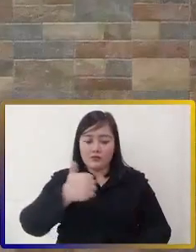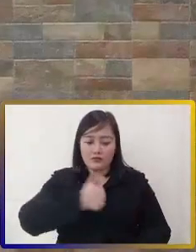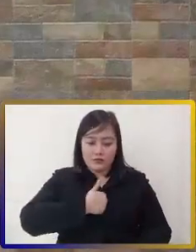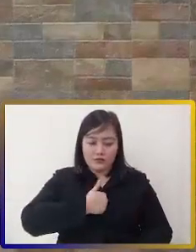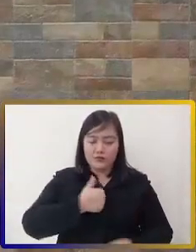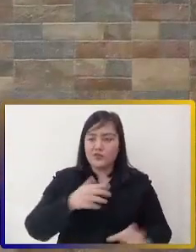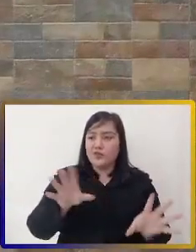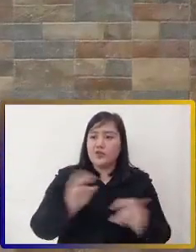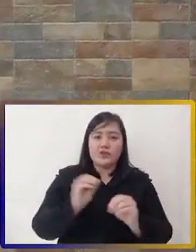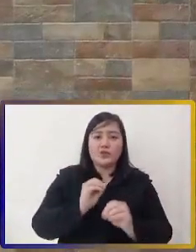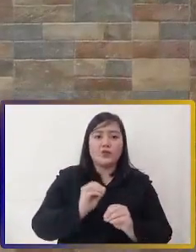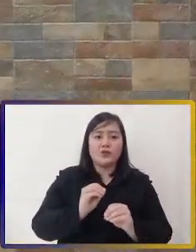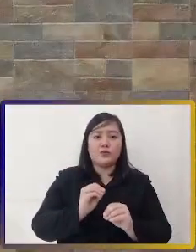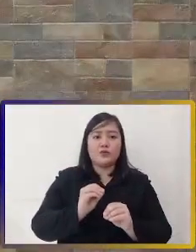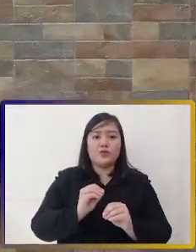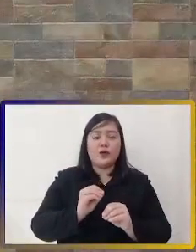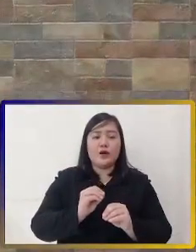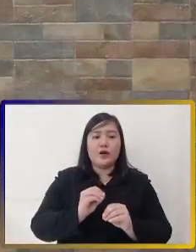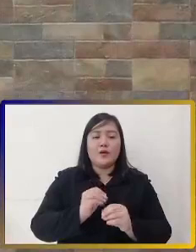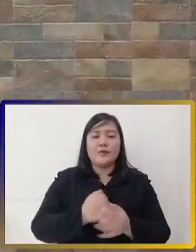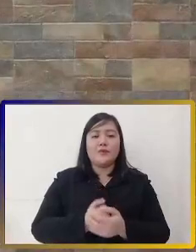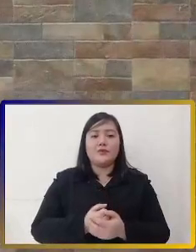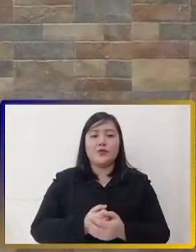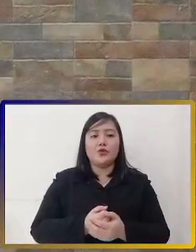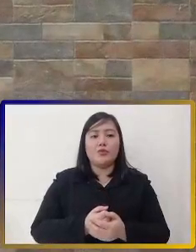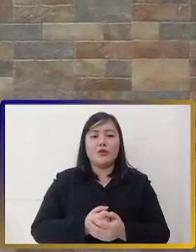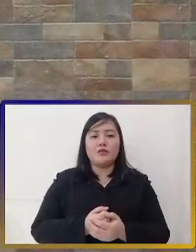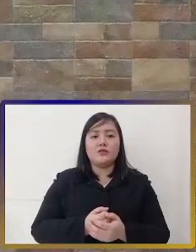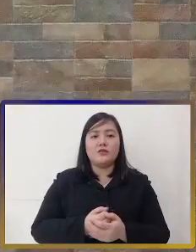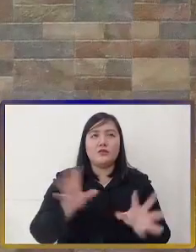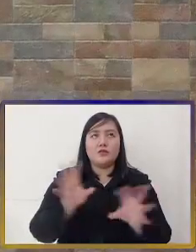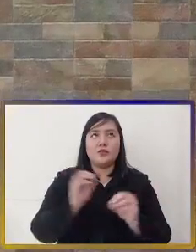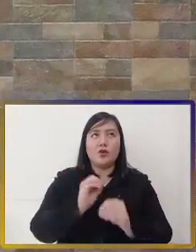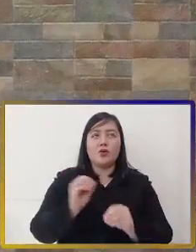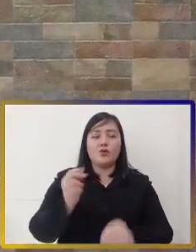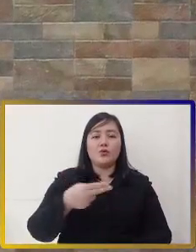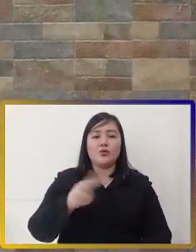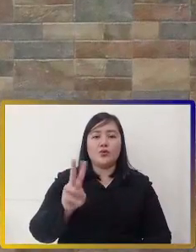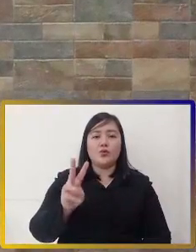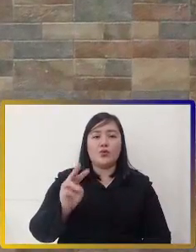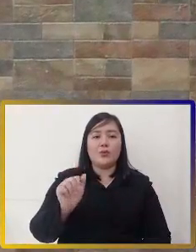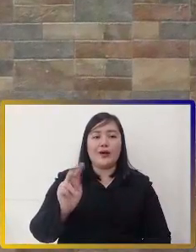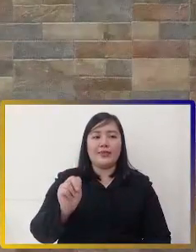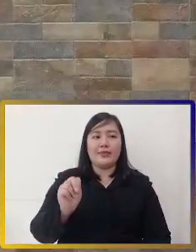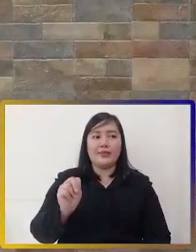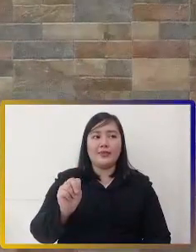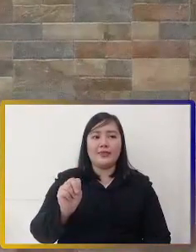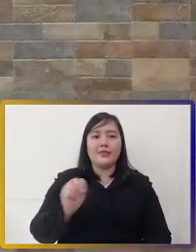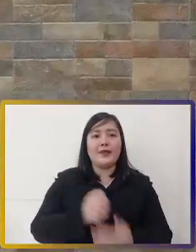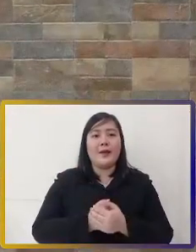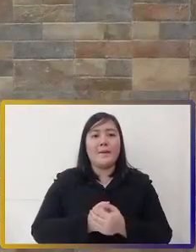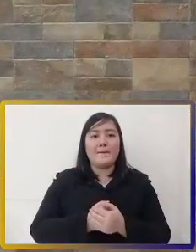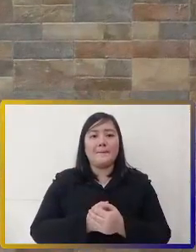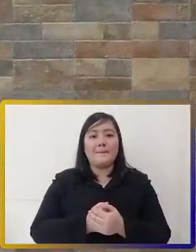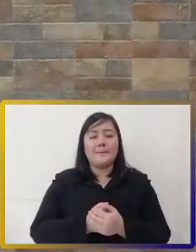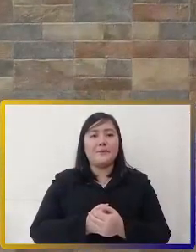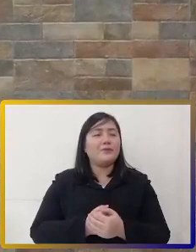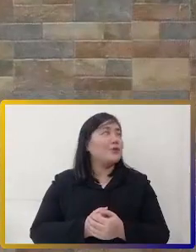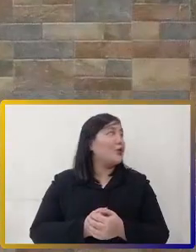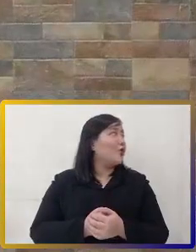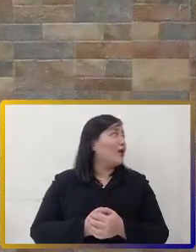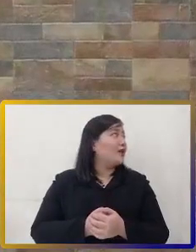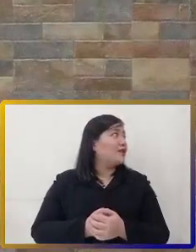founder, the Lord Jesus Christ Himself. Inuulit ko, ang nagtatag ay ang Panginoong